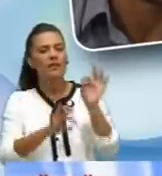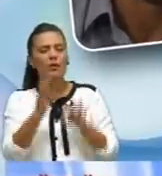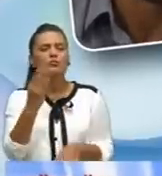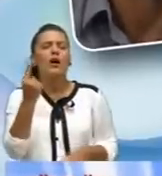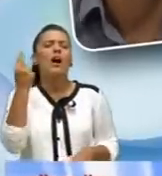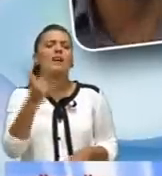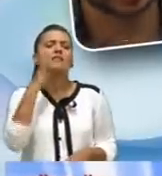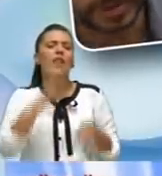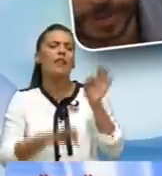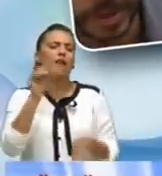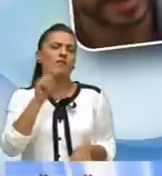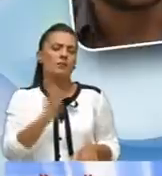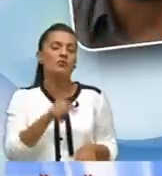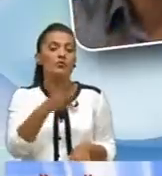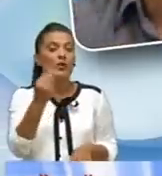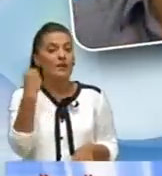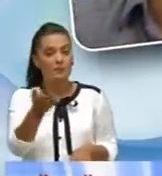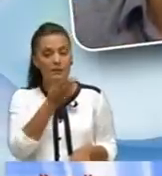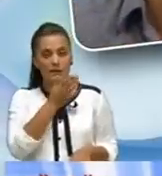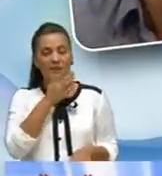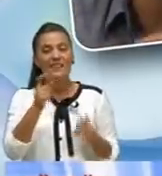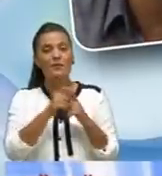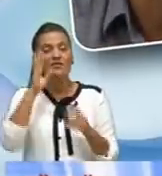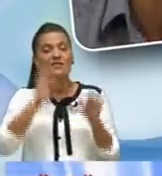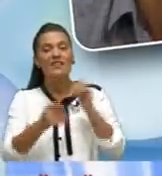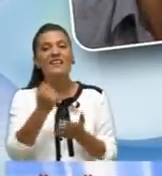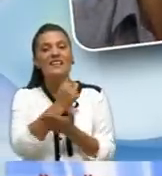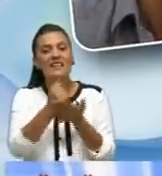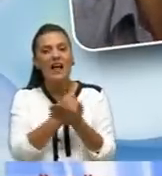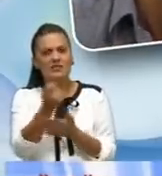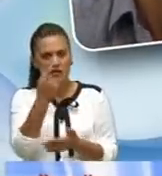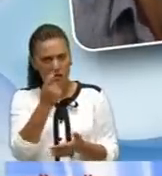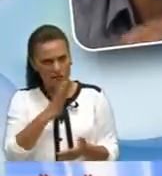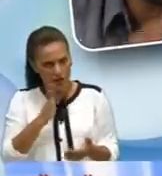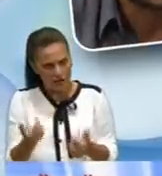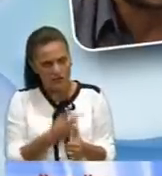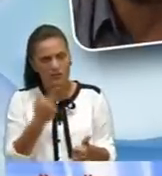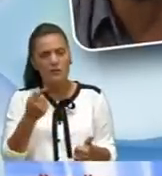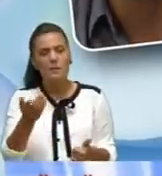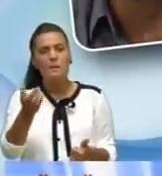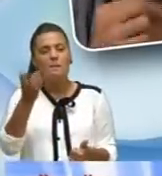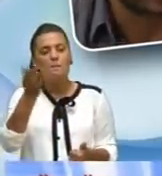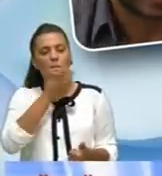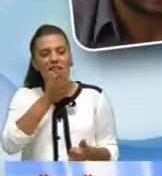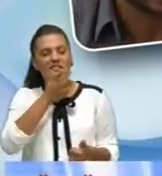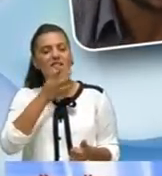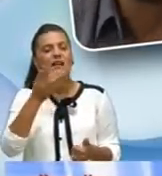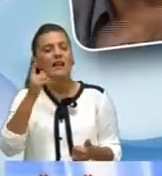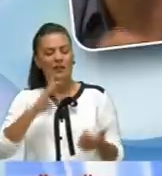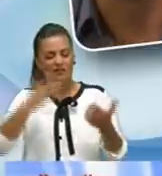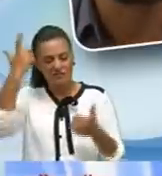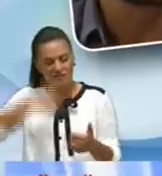Çok azı tedavi görüyor. Şu çok iyi bilinmeli. Depresyon tedavisi, ilaçlı tedavisi var her şeyden önce. Bilişsel davranışçı